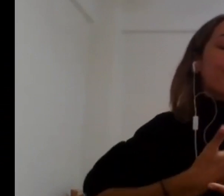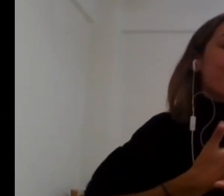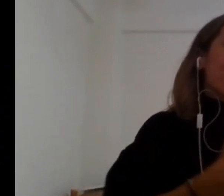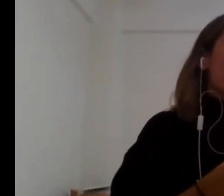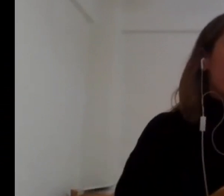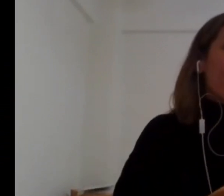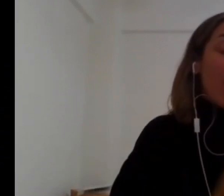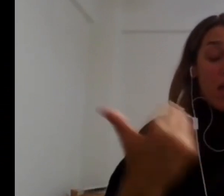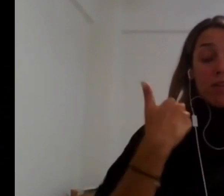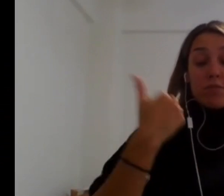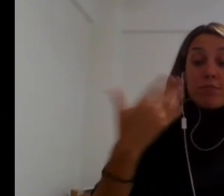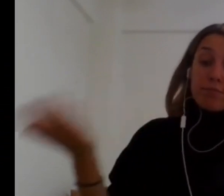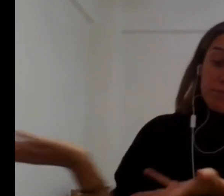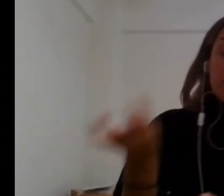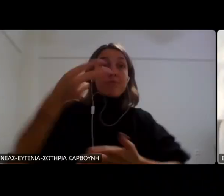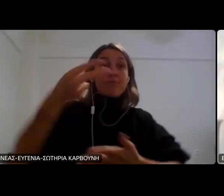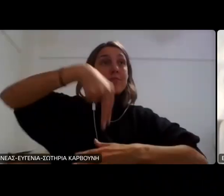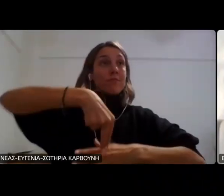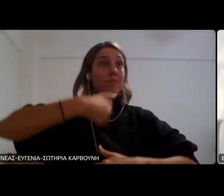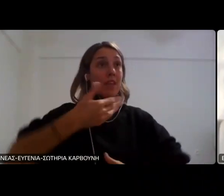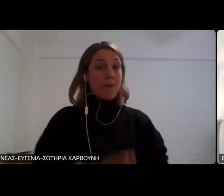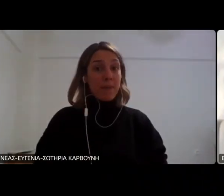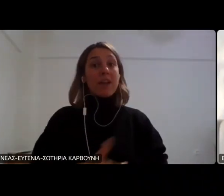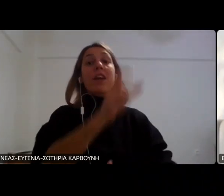αυτή πρόσκληση και ιδιαίτερα την κυρία Τωράκη.